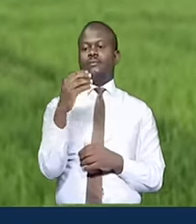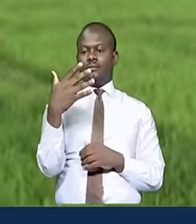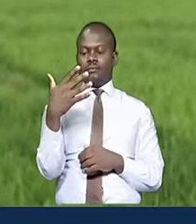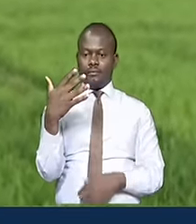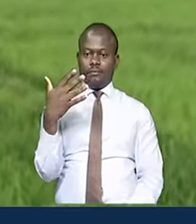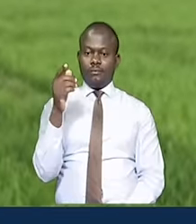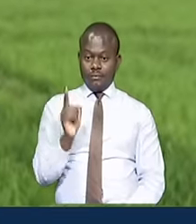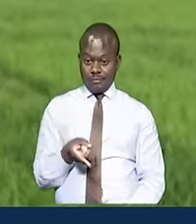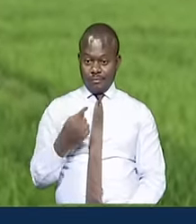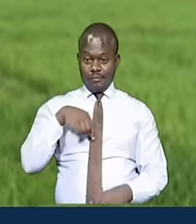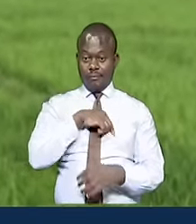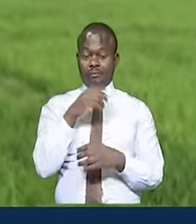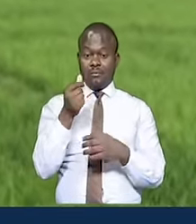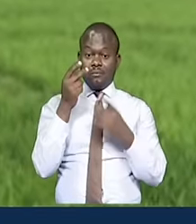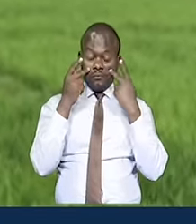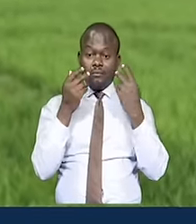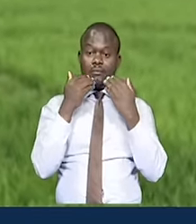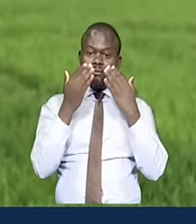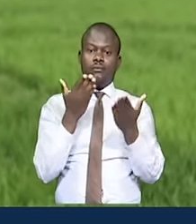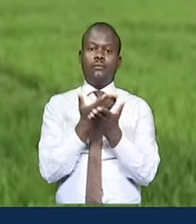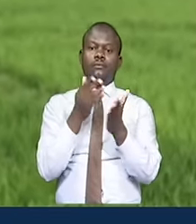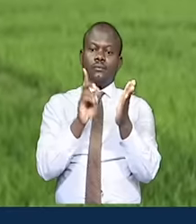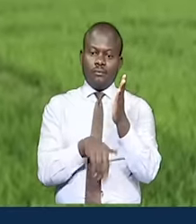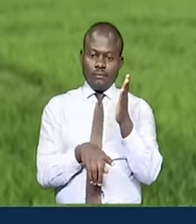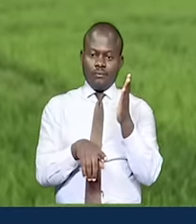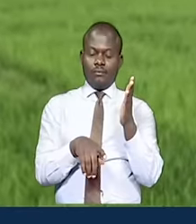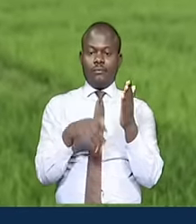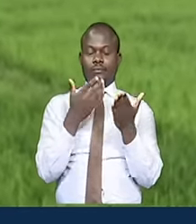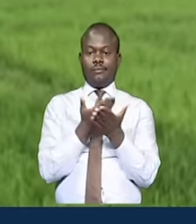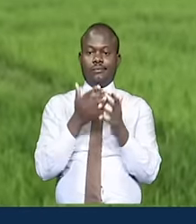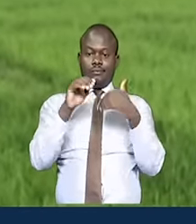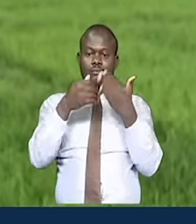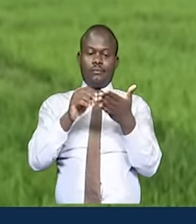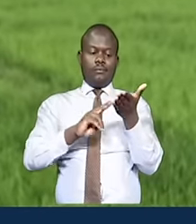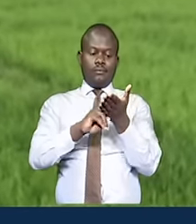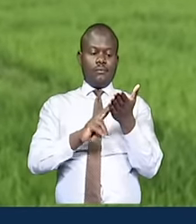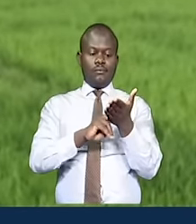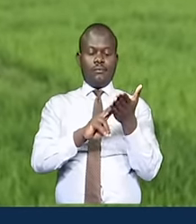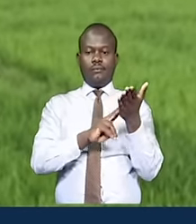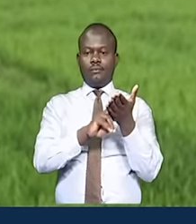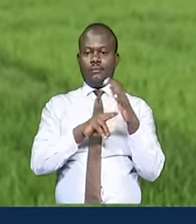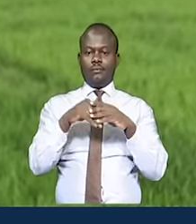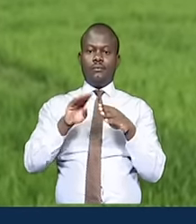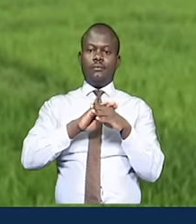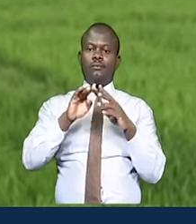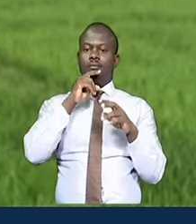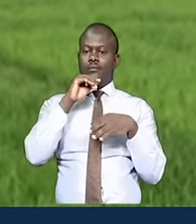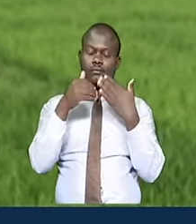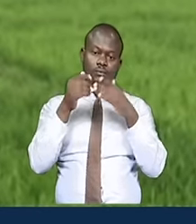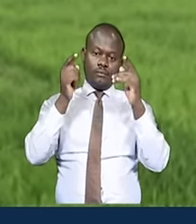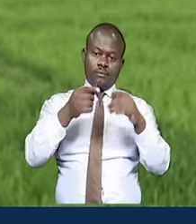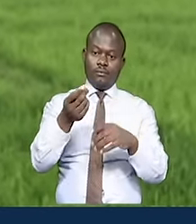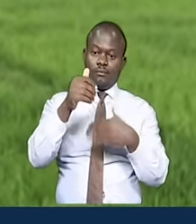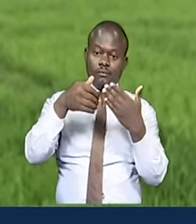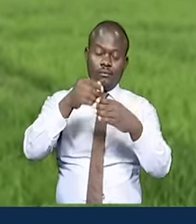kugeza ubu ayo mafaranga ntabwo ndayabona n'icyo usaba icyo nsaba nuko bajye bakoresha umushoramari agazana